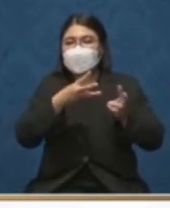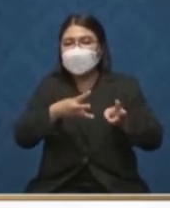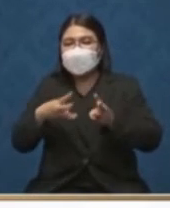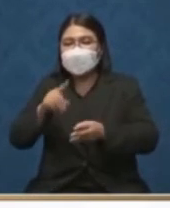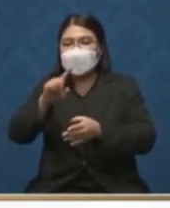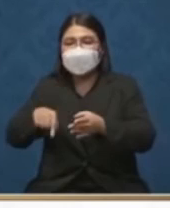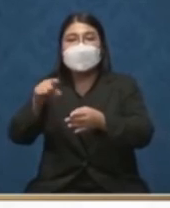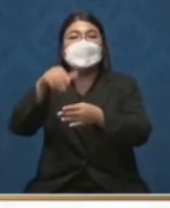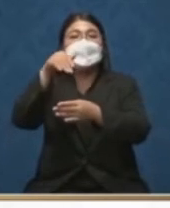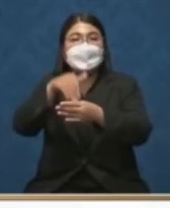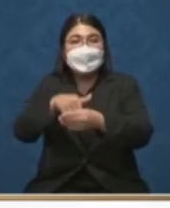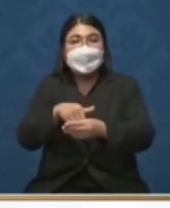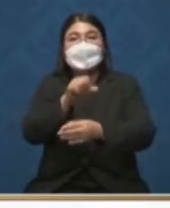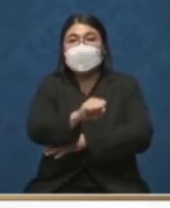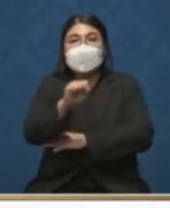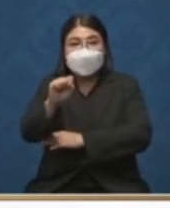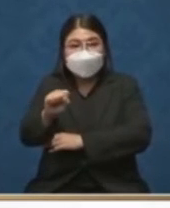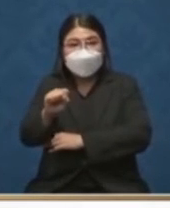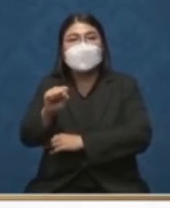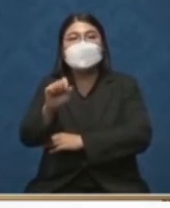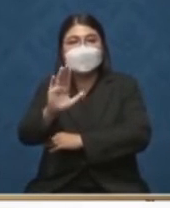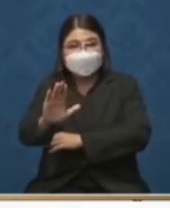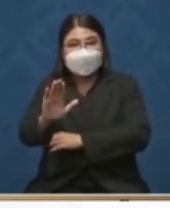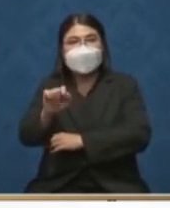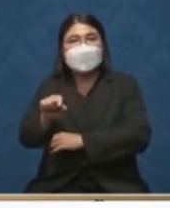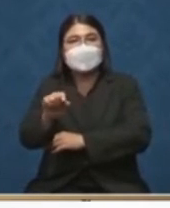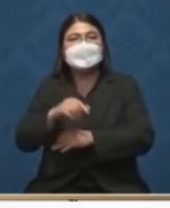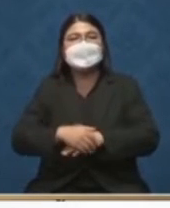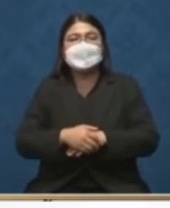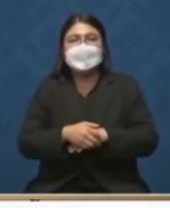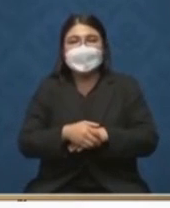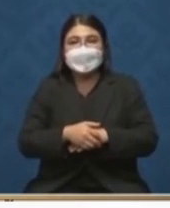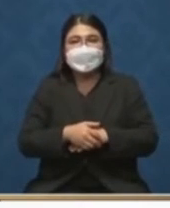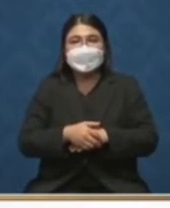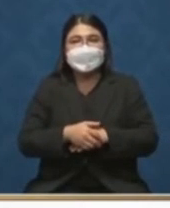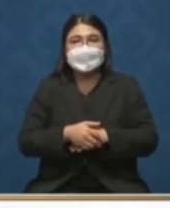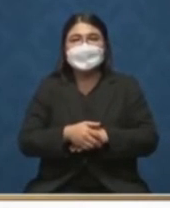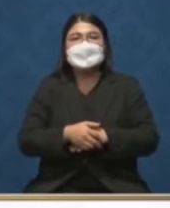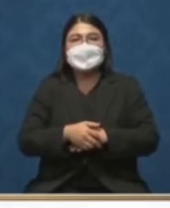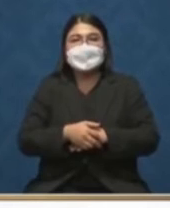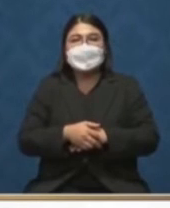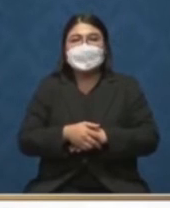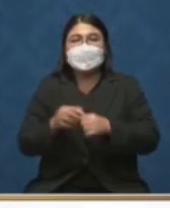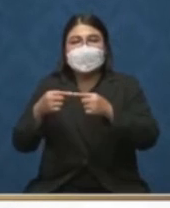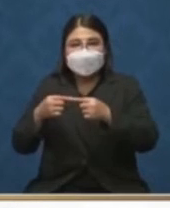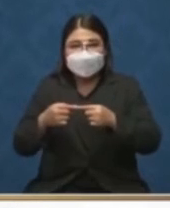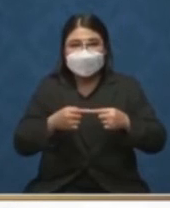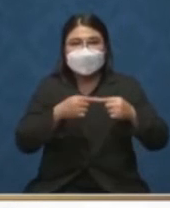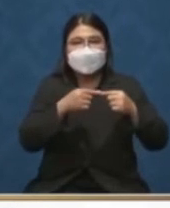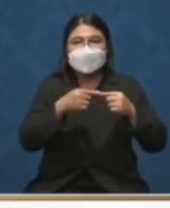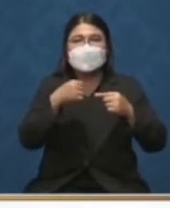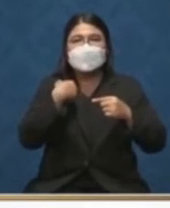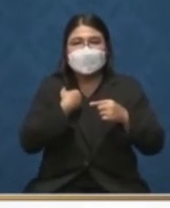ฐานะเจ้าของอำนาจนั้นสามารถใช้อำนาจของตัวเองในการเลือกตั้งผ่านผู้แทนราษฎ